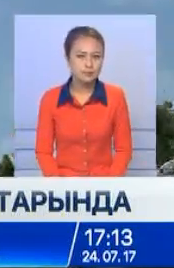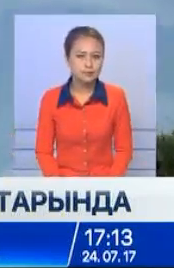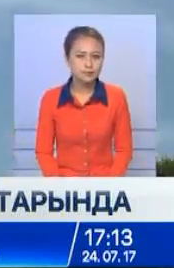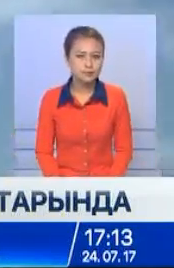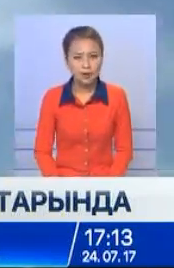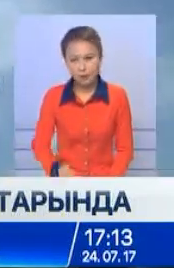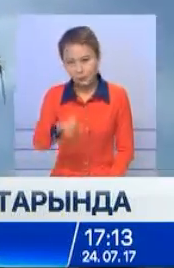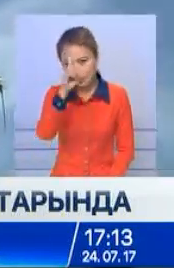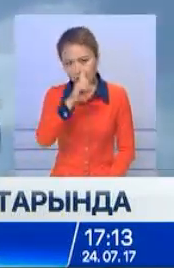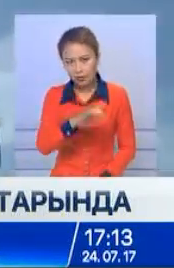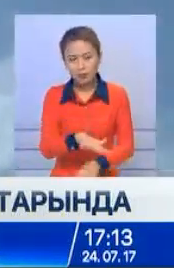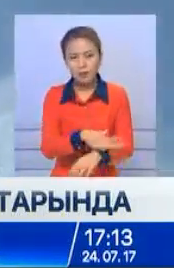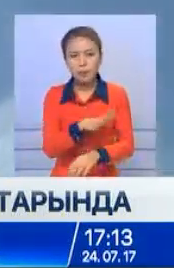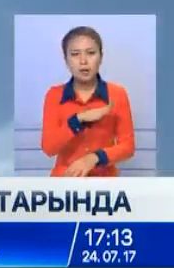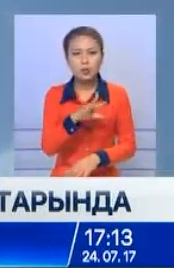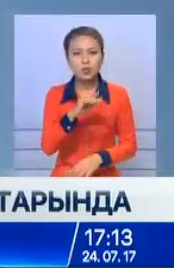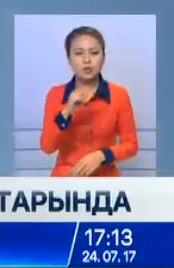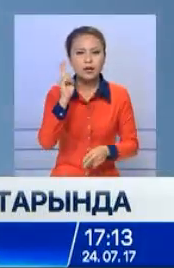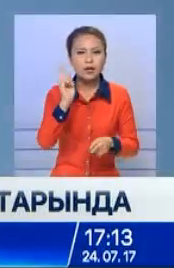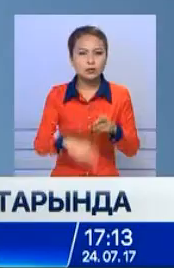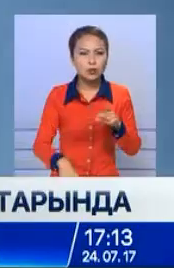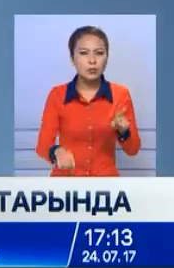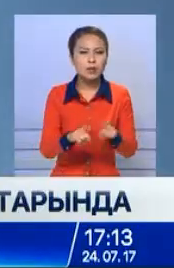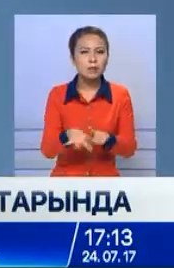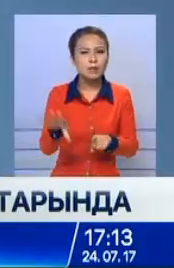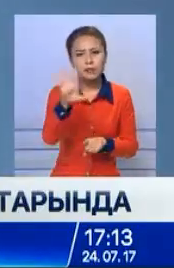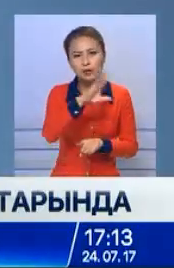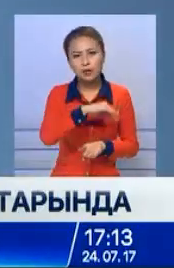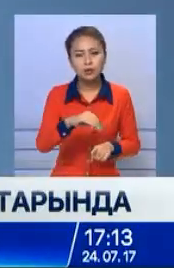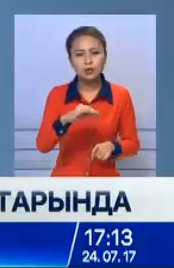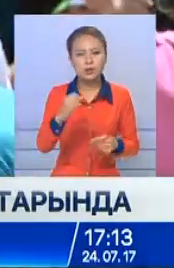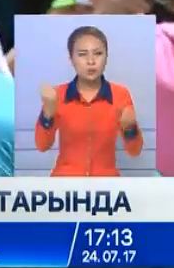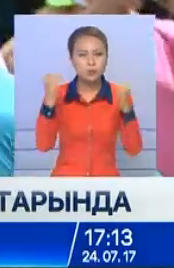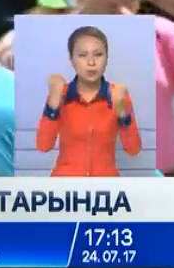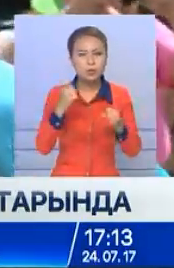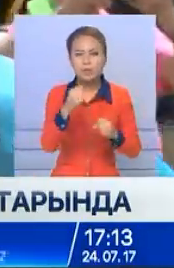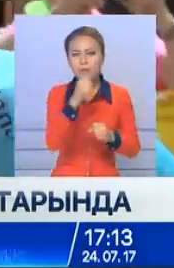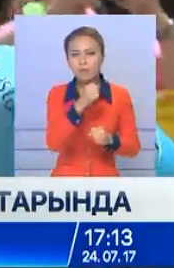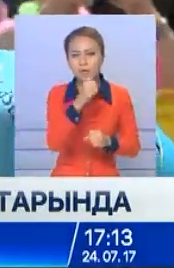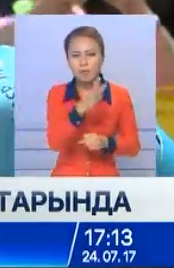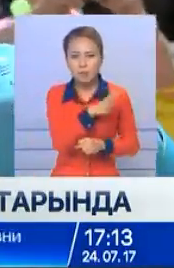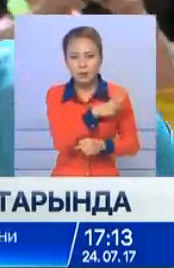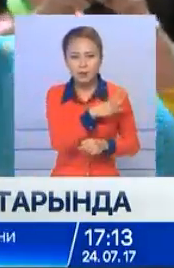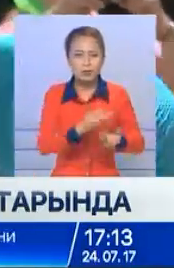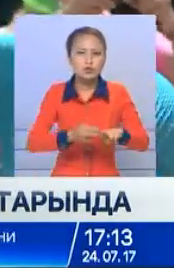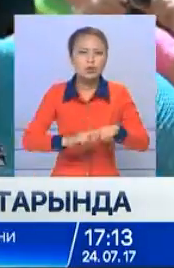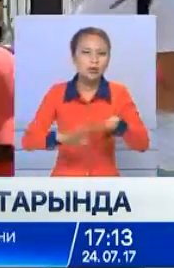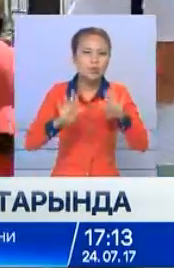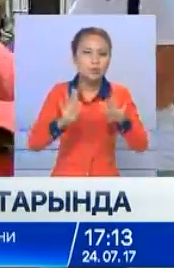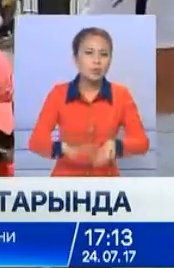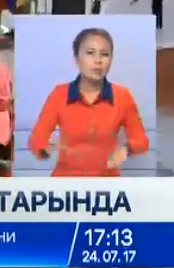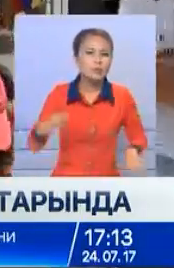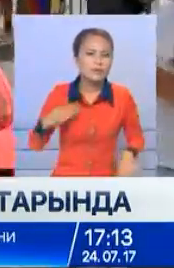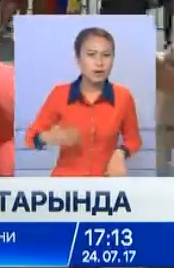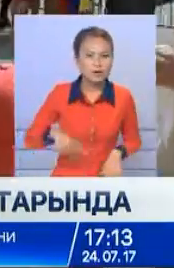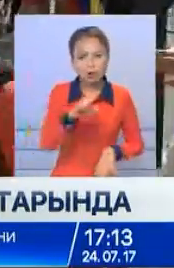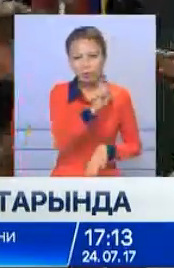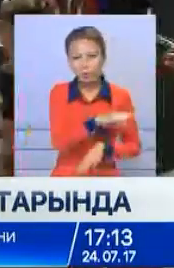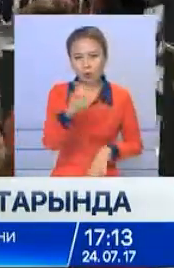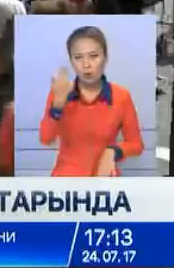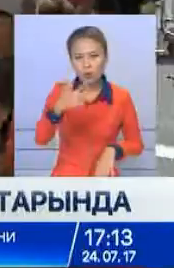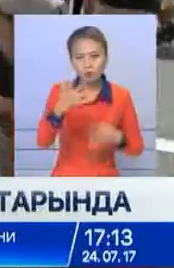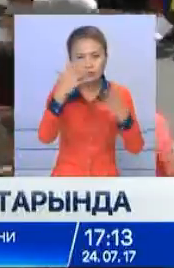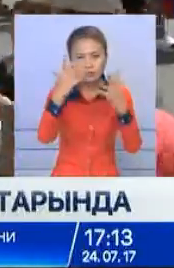Бір айға созылған Тур де Франс аяқталып, жанкүйерлер мен спортшылар үшін нағыз сынақ болды. Ал Франция жұртшылығы үшін бұл 30 күн